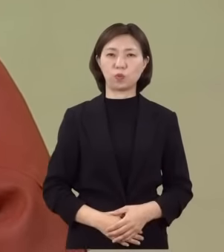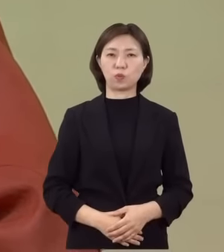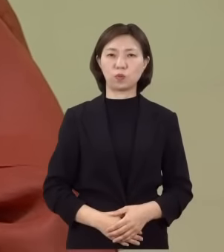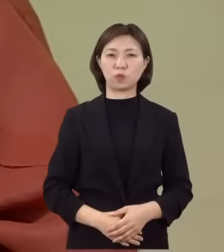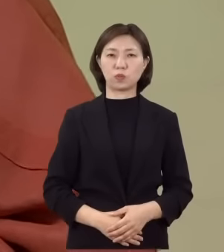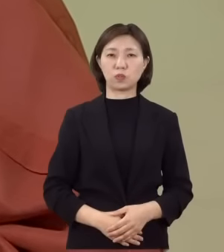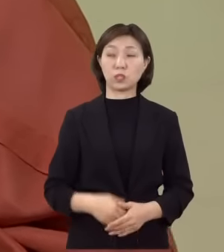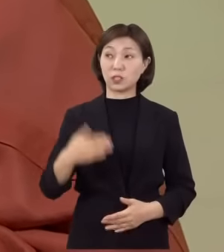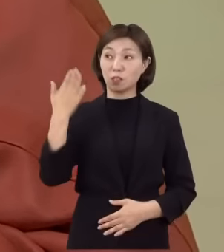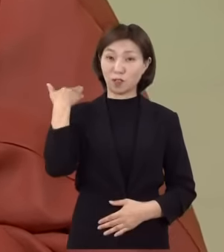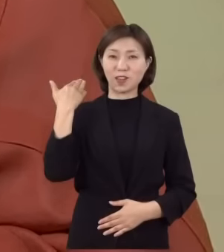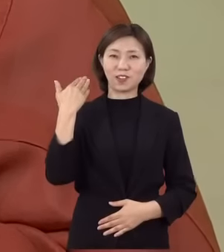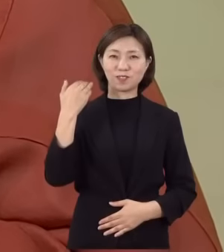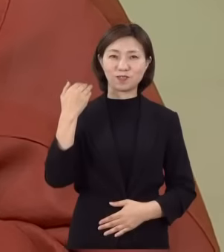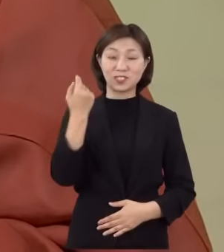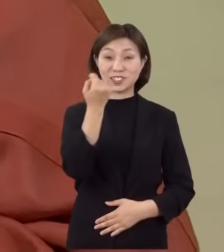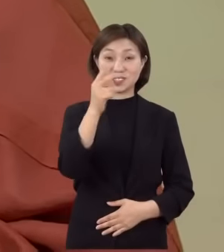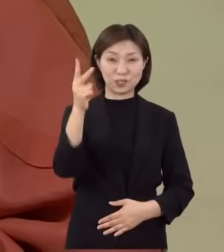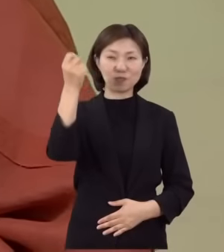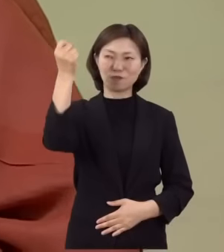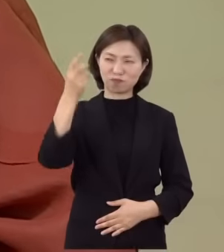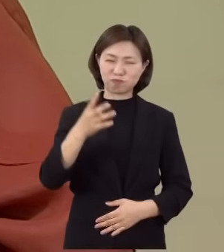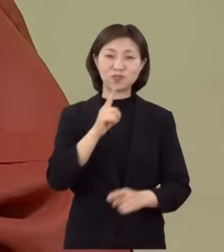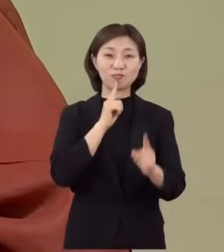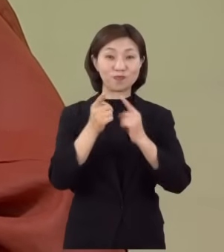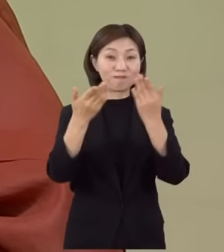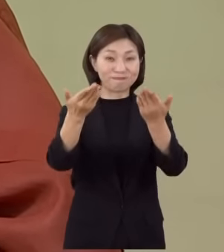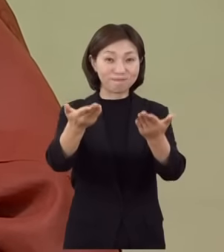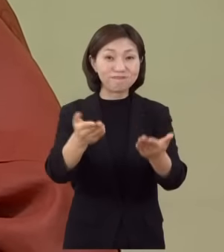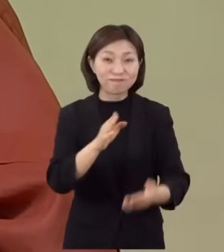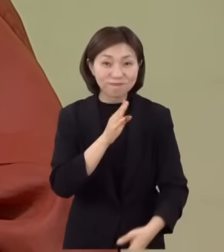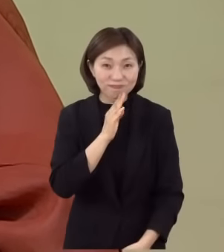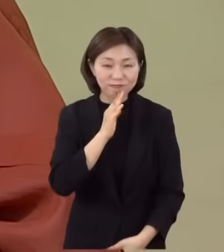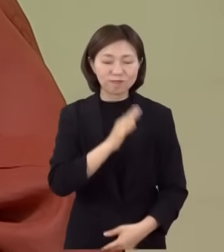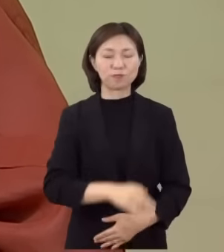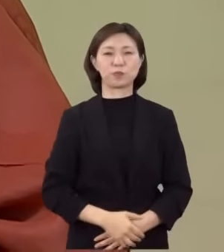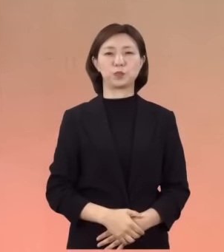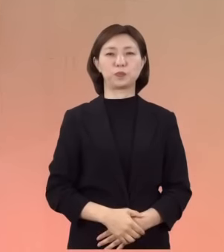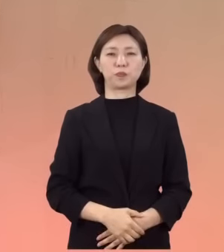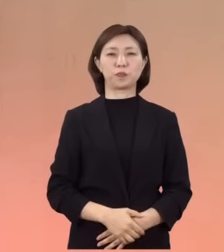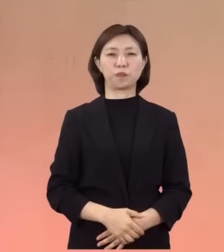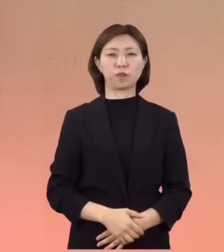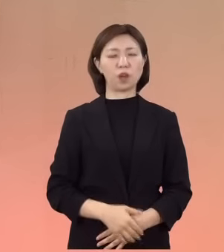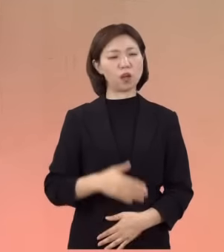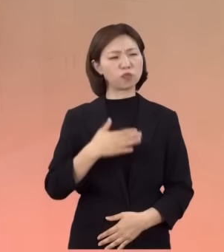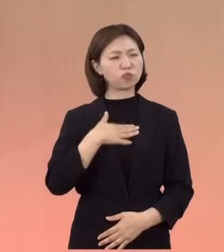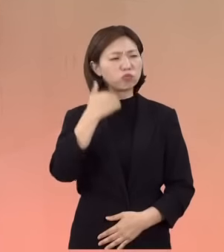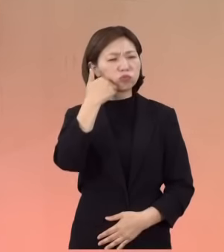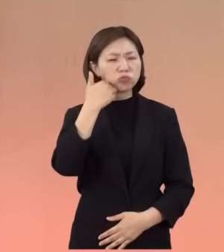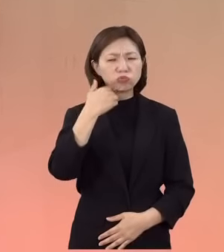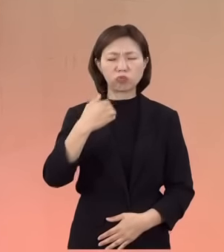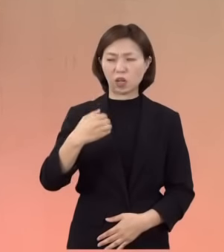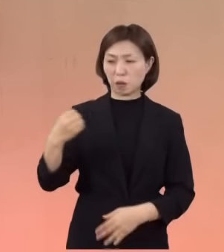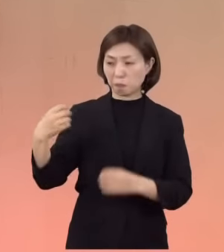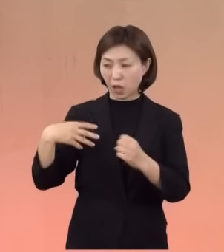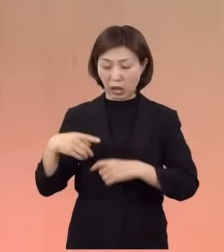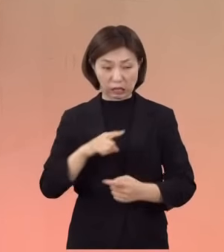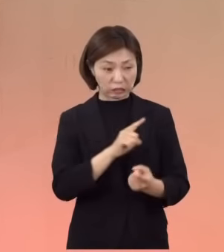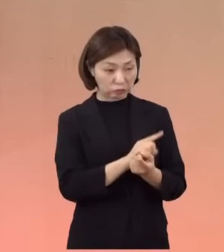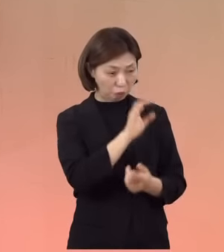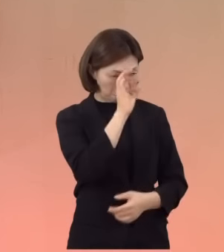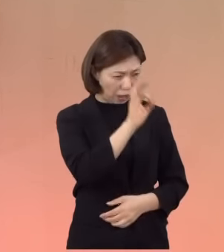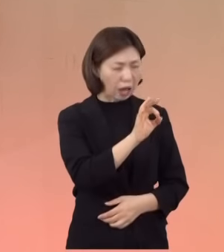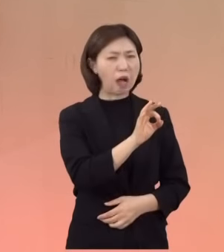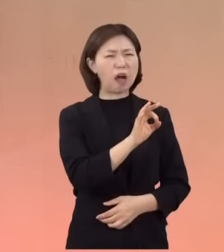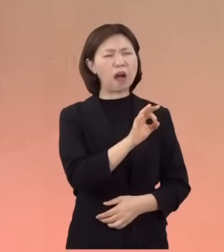한다라는 그런 내용도 소나무에서 자주 말씀을 드렸습니다 그래서 우 주변에 불자님들 보면